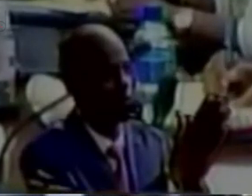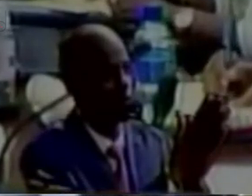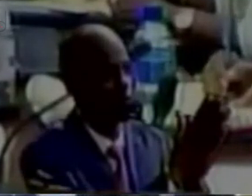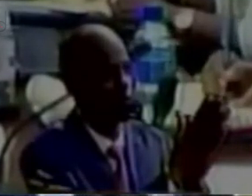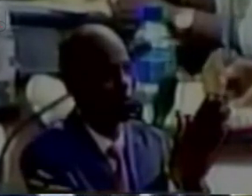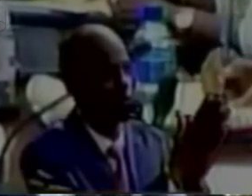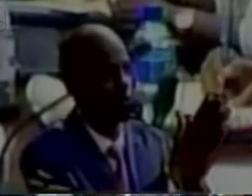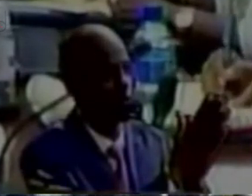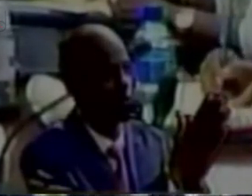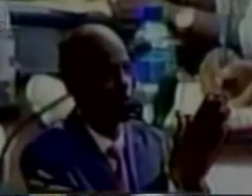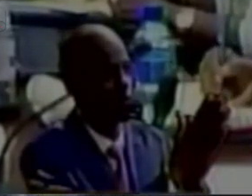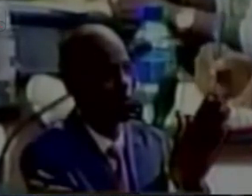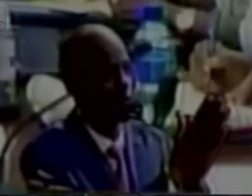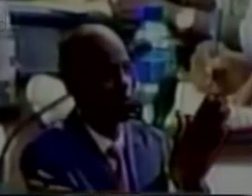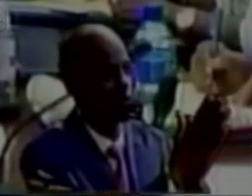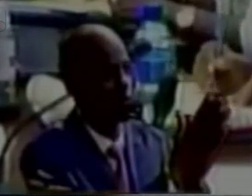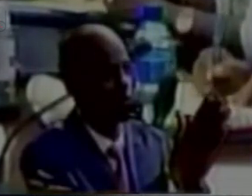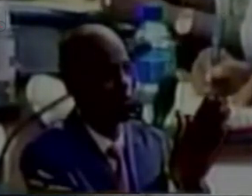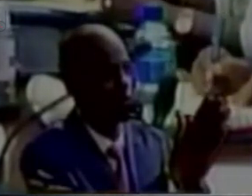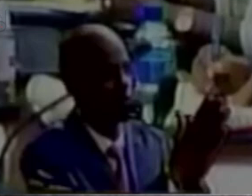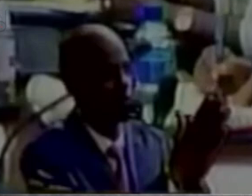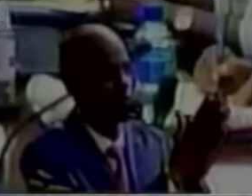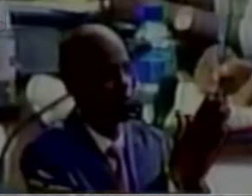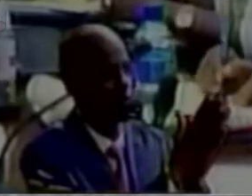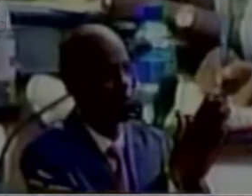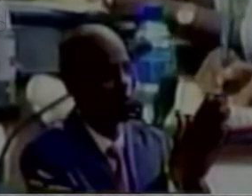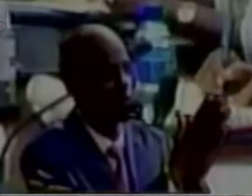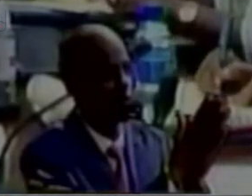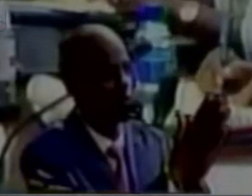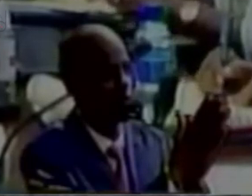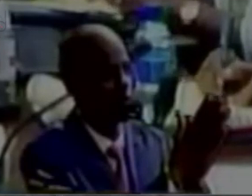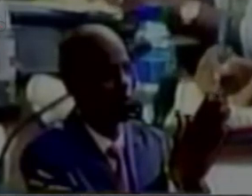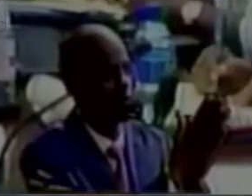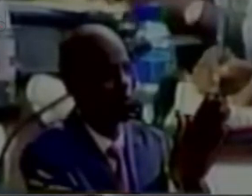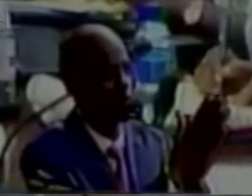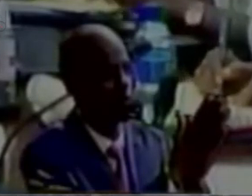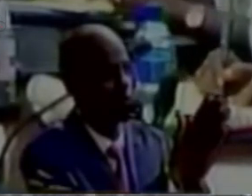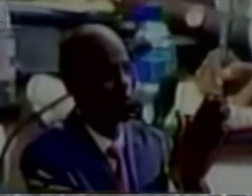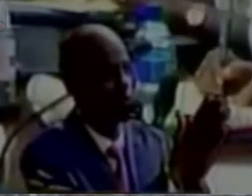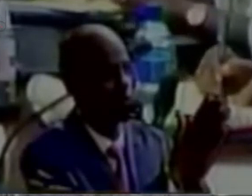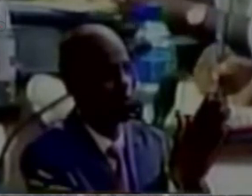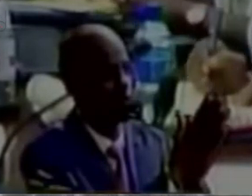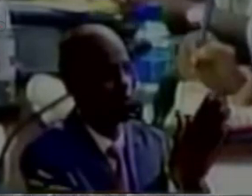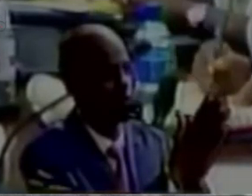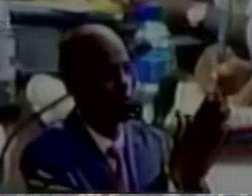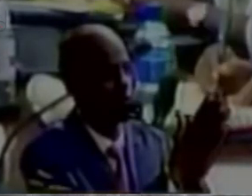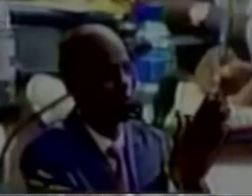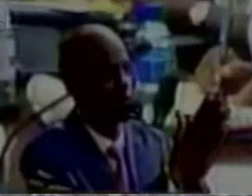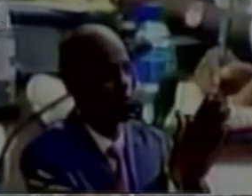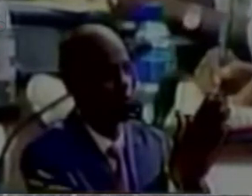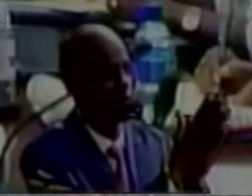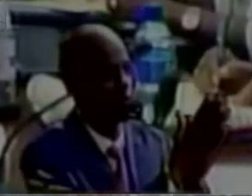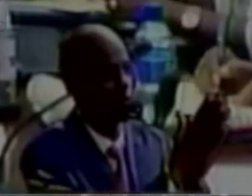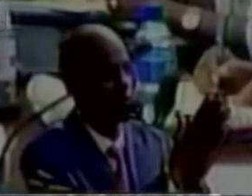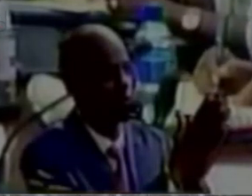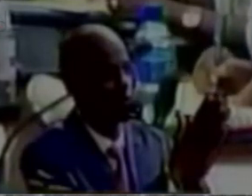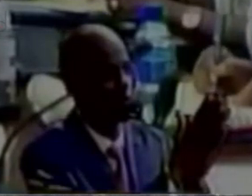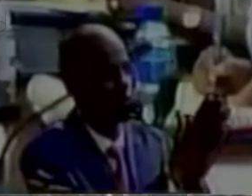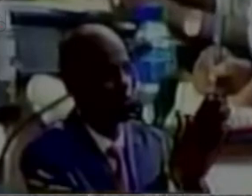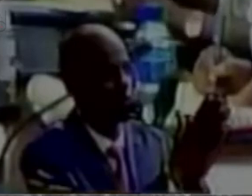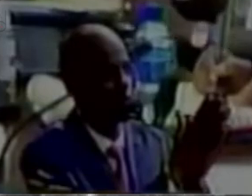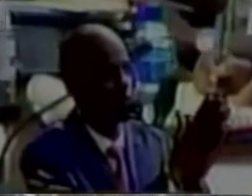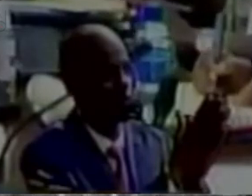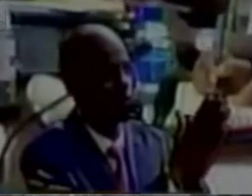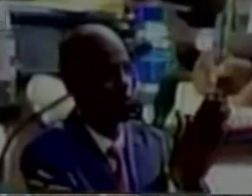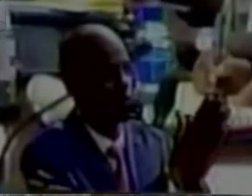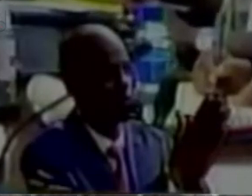CRW ou des financements sur des AIDA qui arrivent. Donc ça sera, c'est de l'argent supplémentaire qu'on mettra à disposition